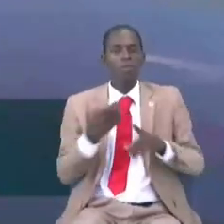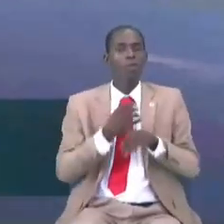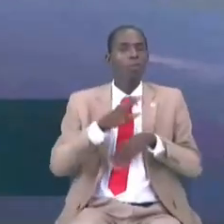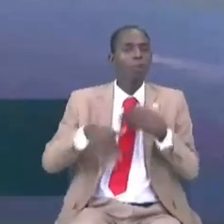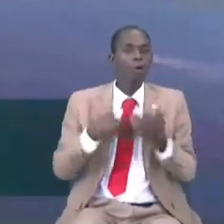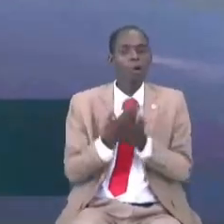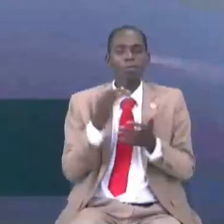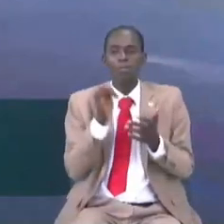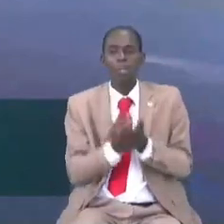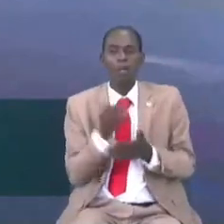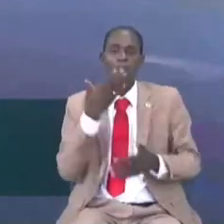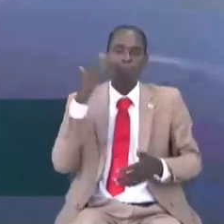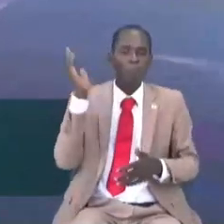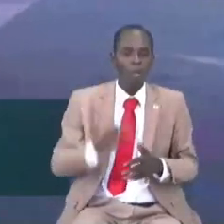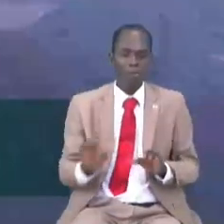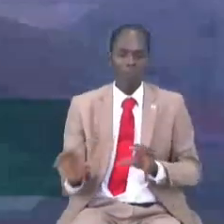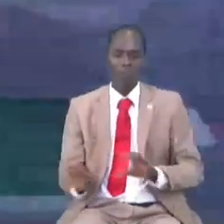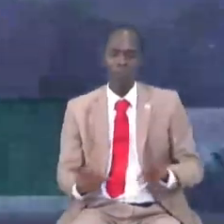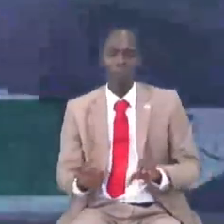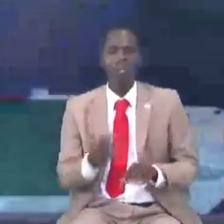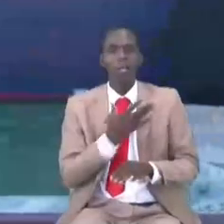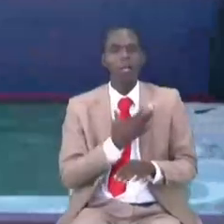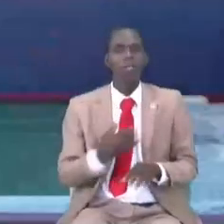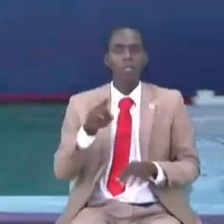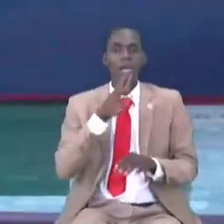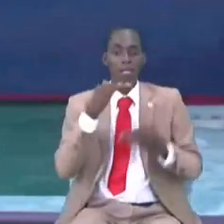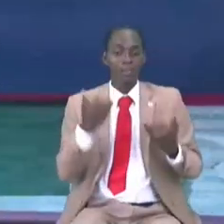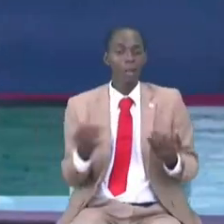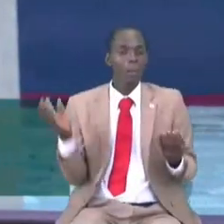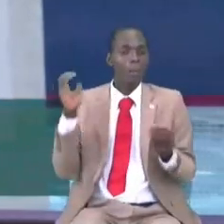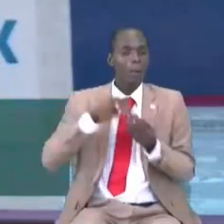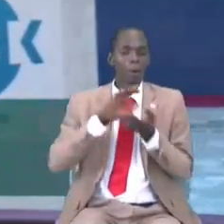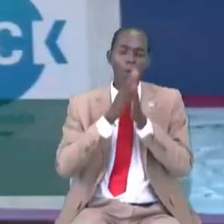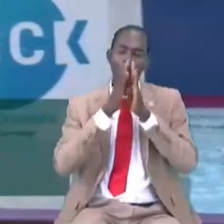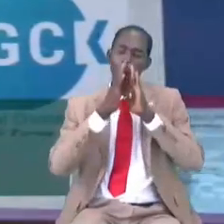étaient paisibles. Et le Seigneur a vu que c'est ce que Dieu cherche.